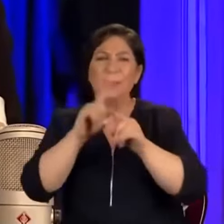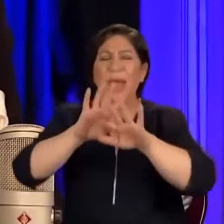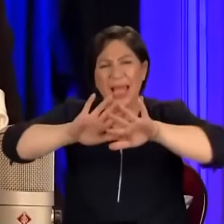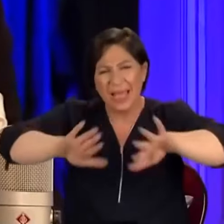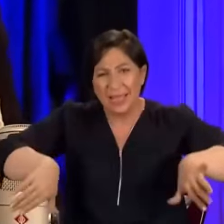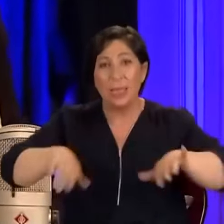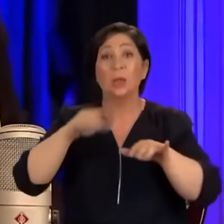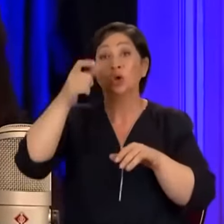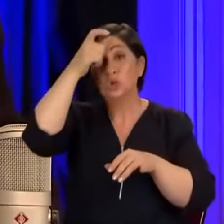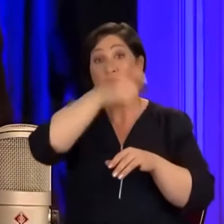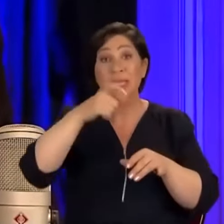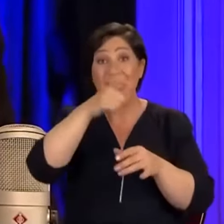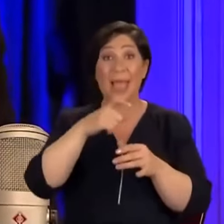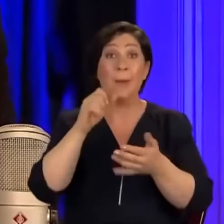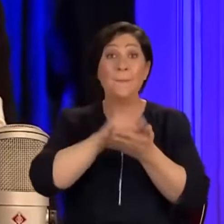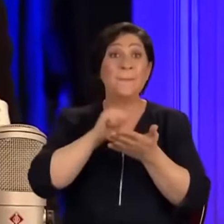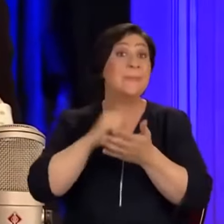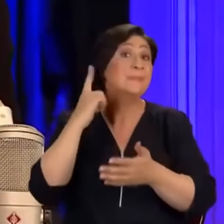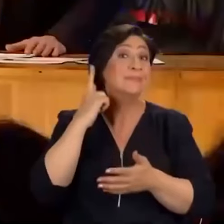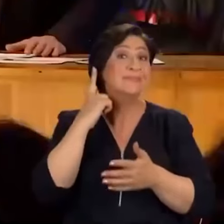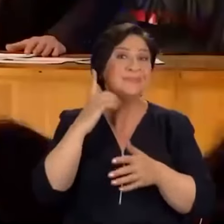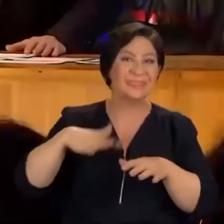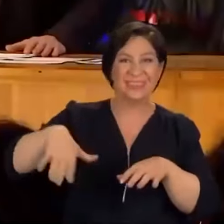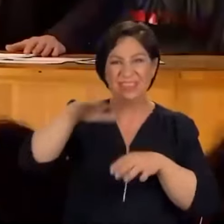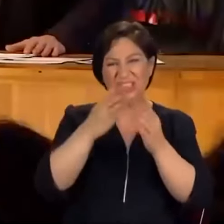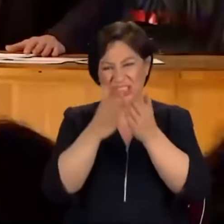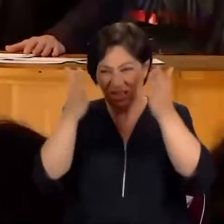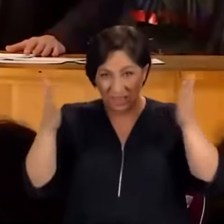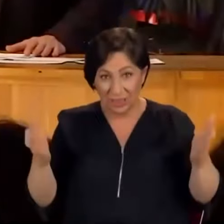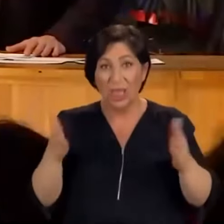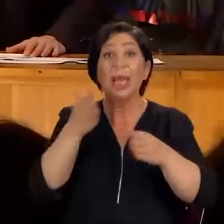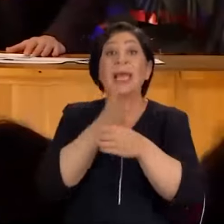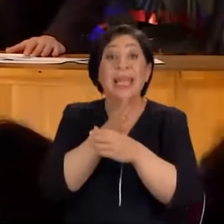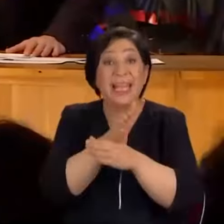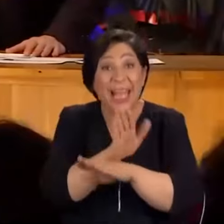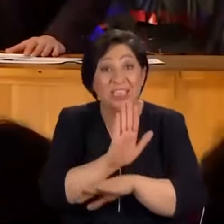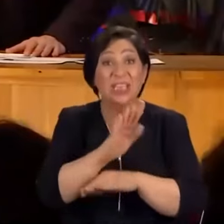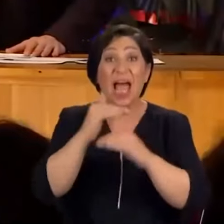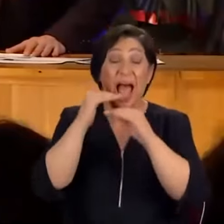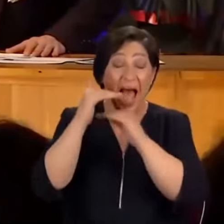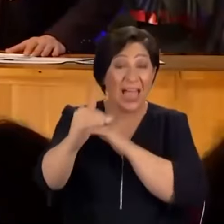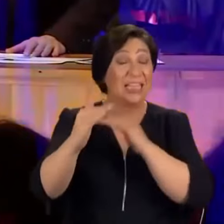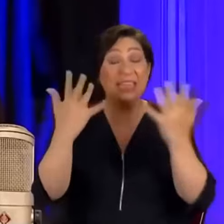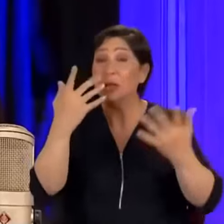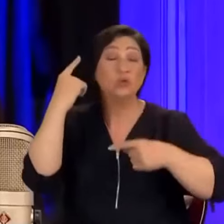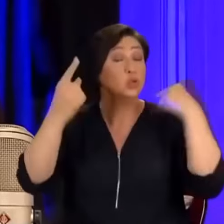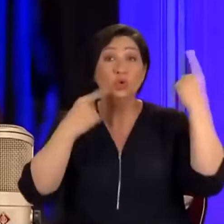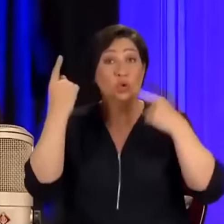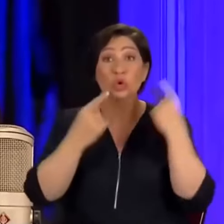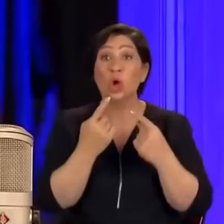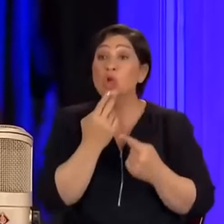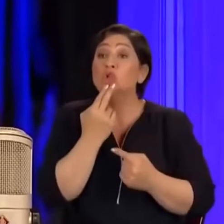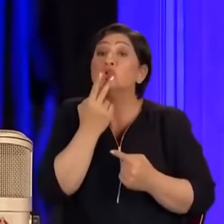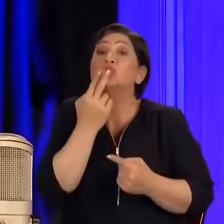Türkiye'de magazin dışında magazinde konuşanlar dışında gerçekten halkın ne düşündüğünü